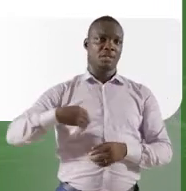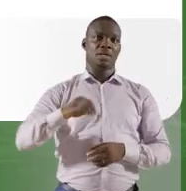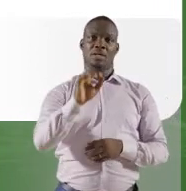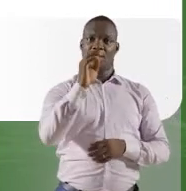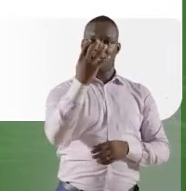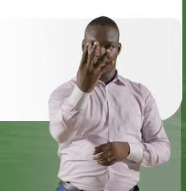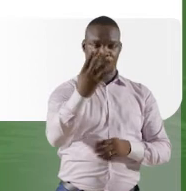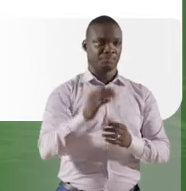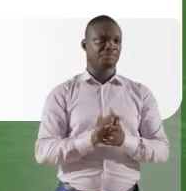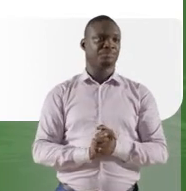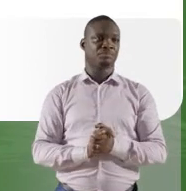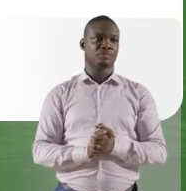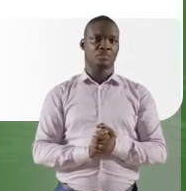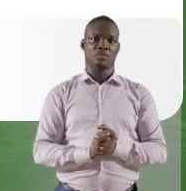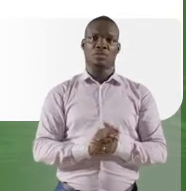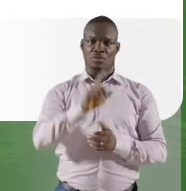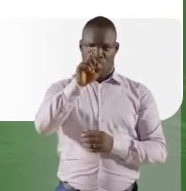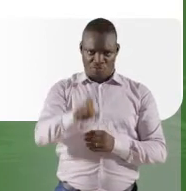4.